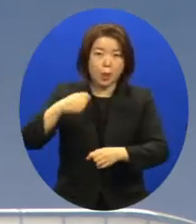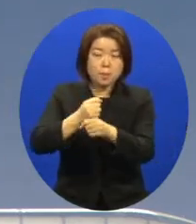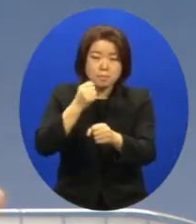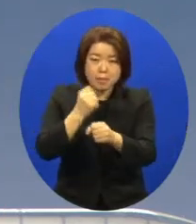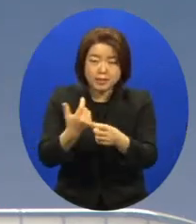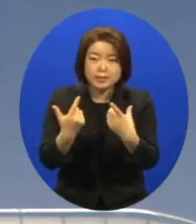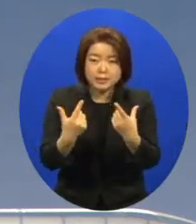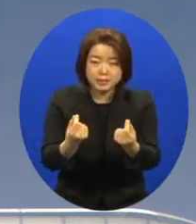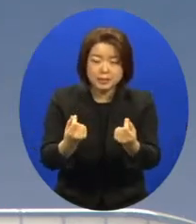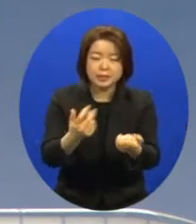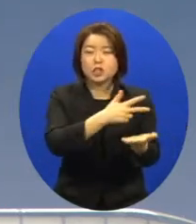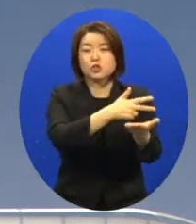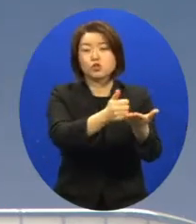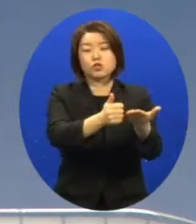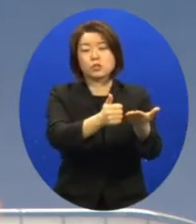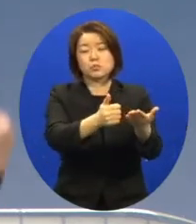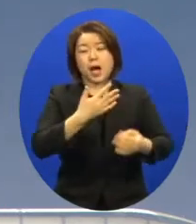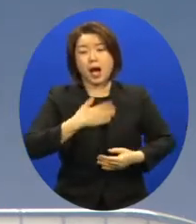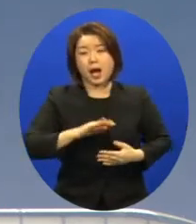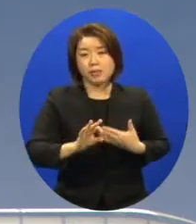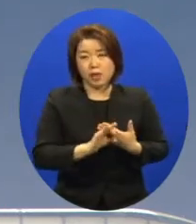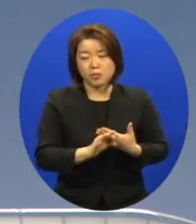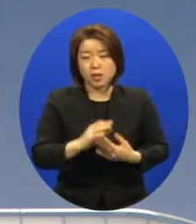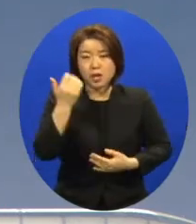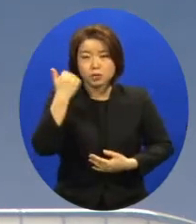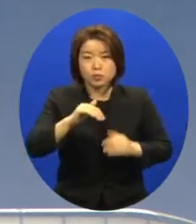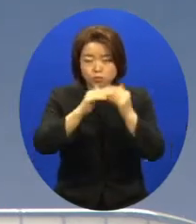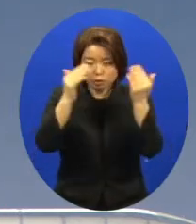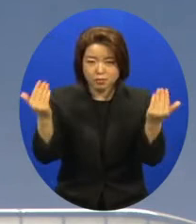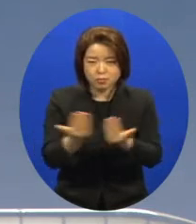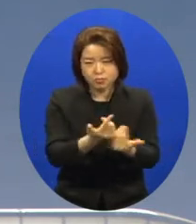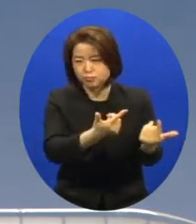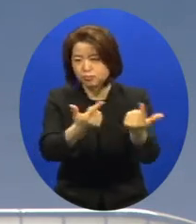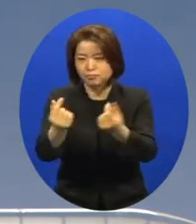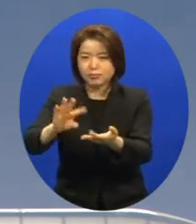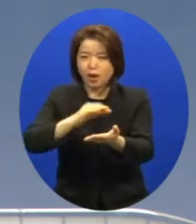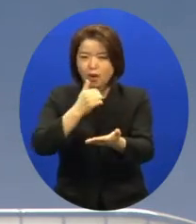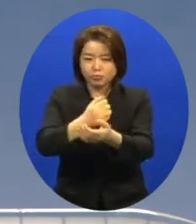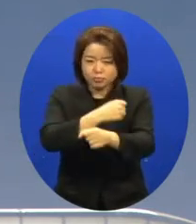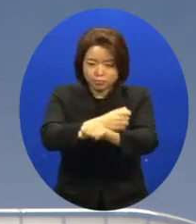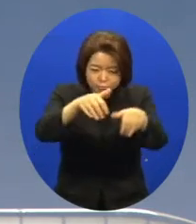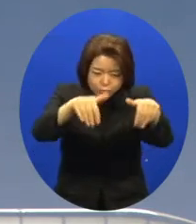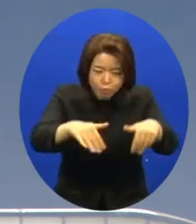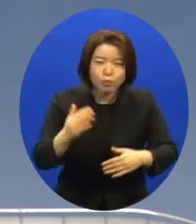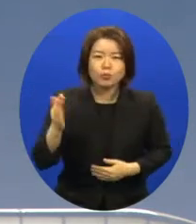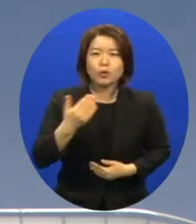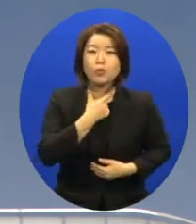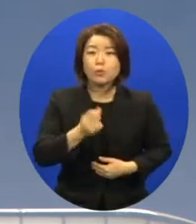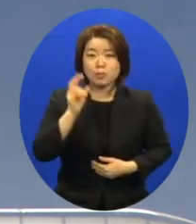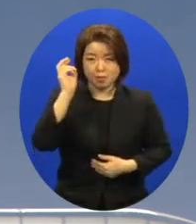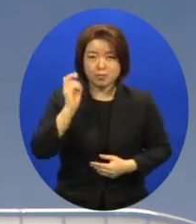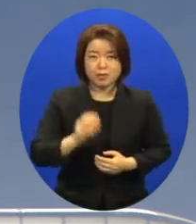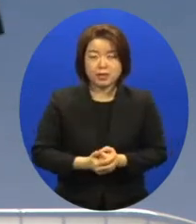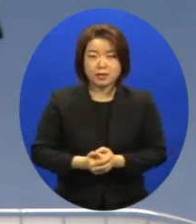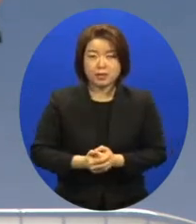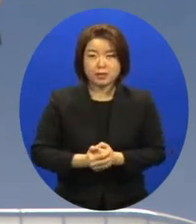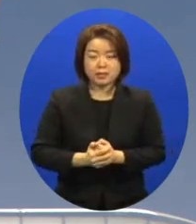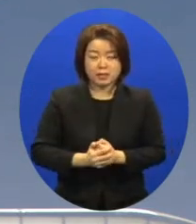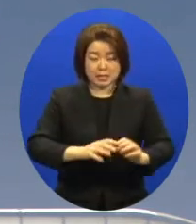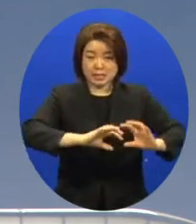주님을 여러분이 알고 나면 누구나 다 그리스도의 노예가 되고 싶을 겁니다 3